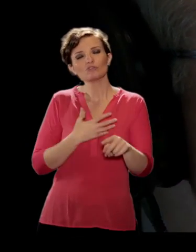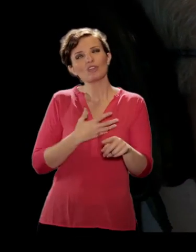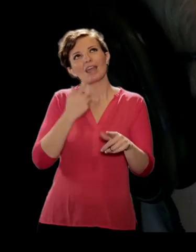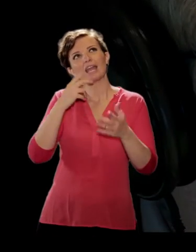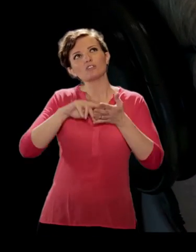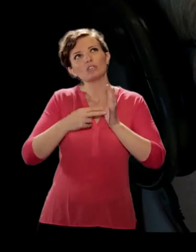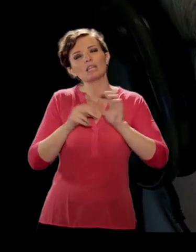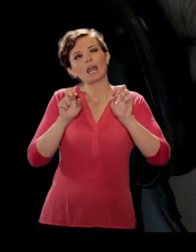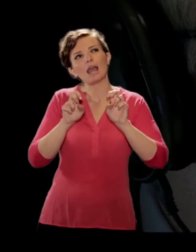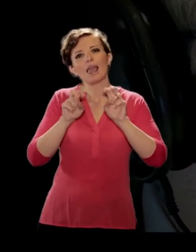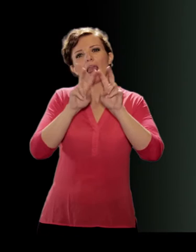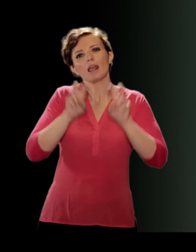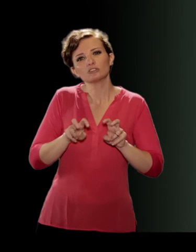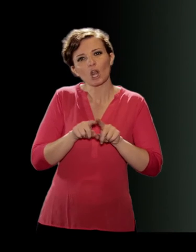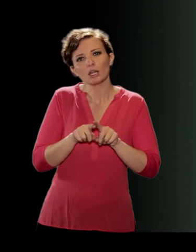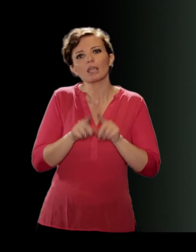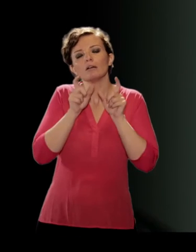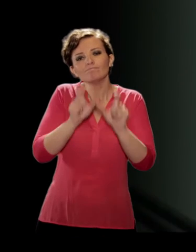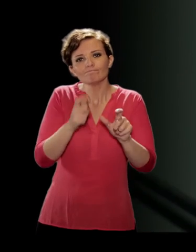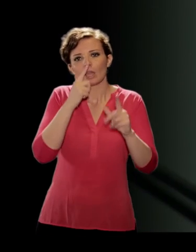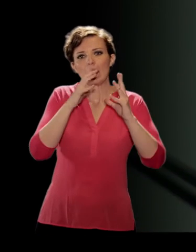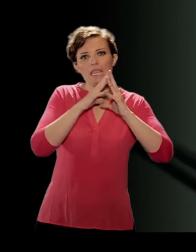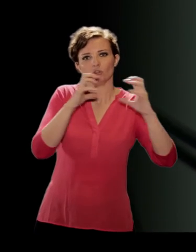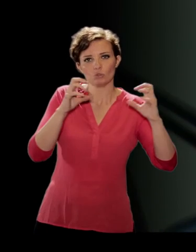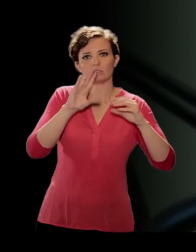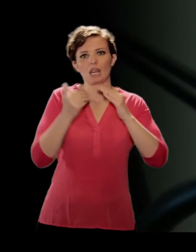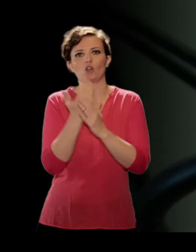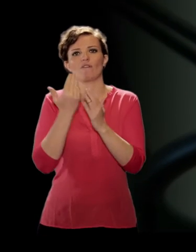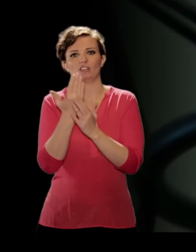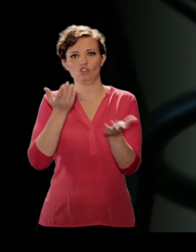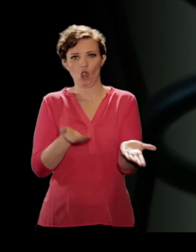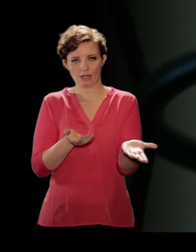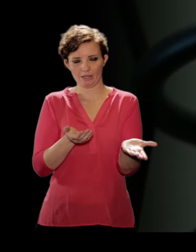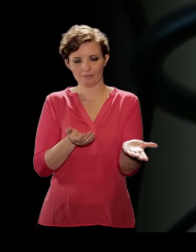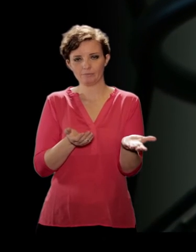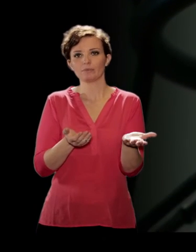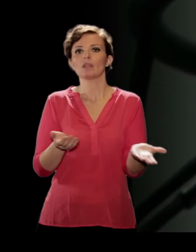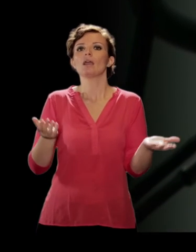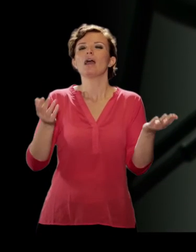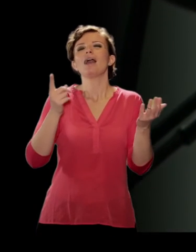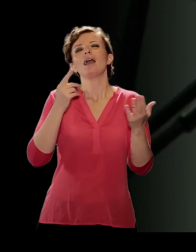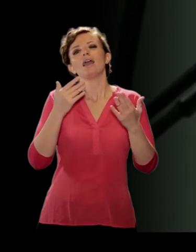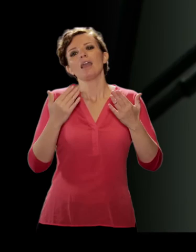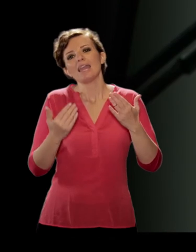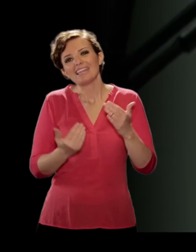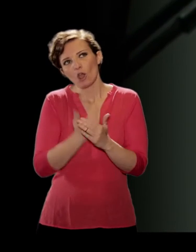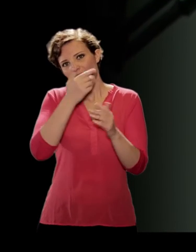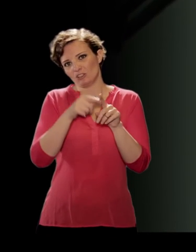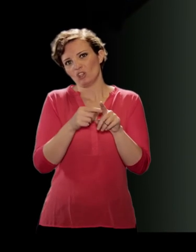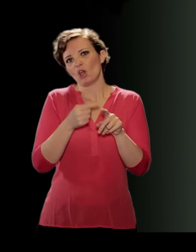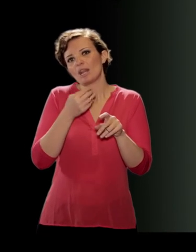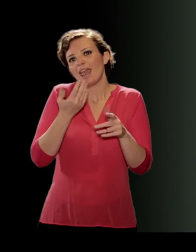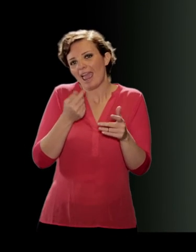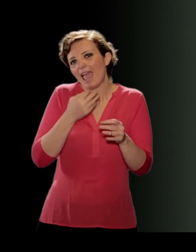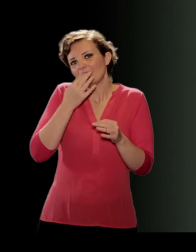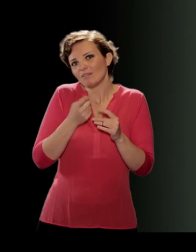ingegneria elettronica per l'industria e l'innovazione. E innovazione è quindi